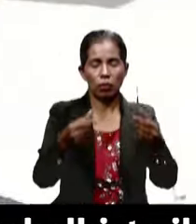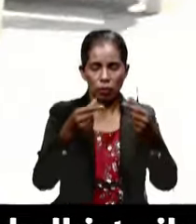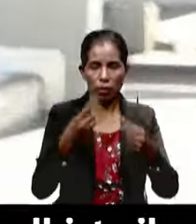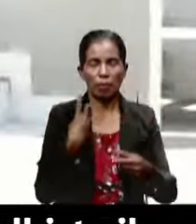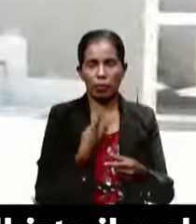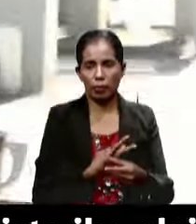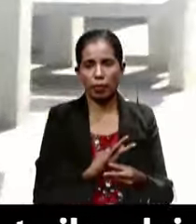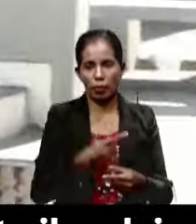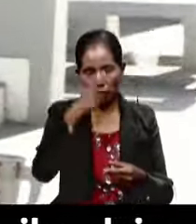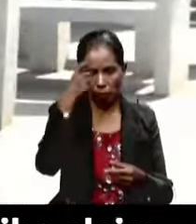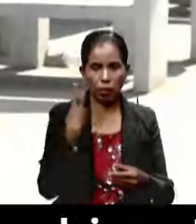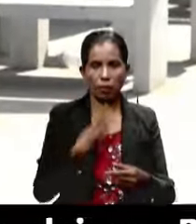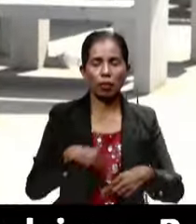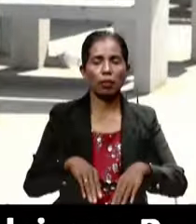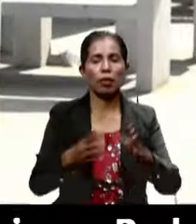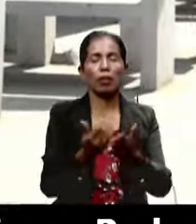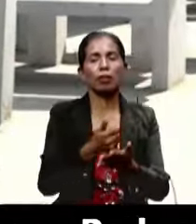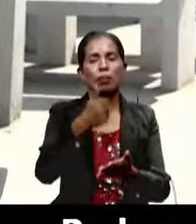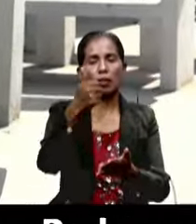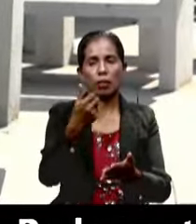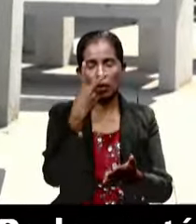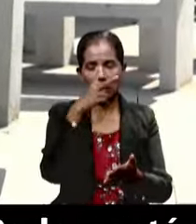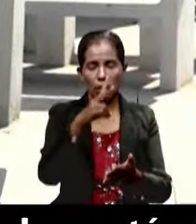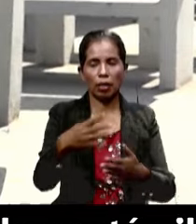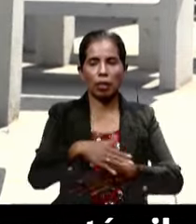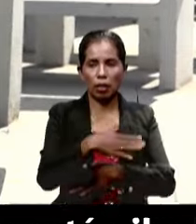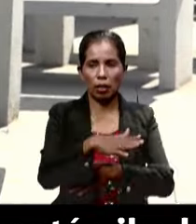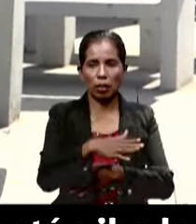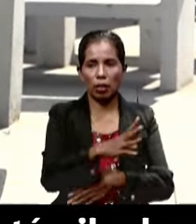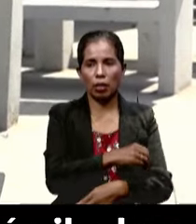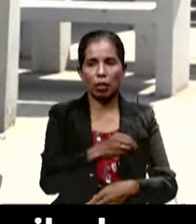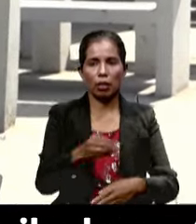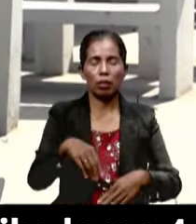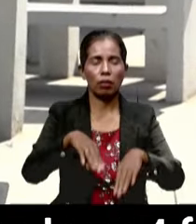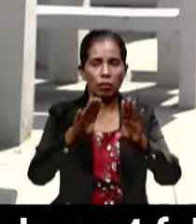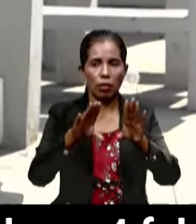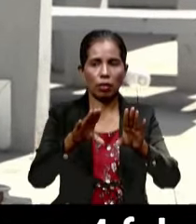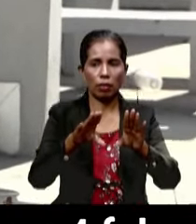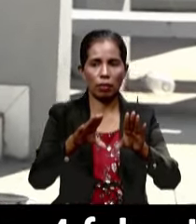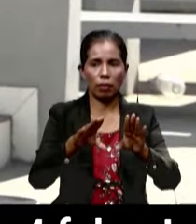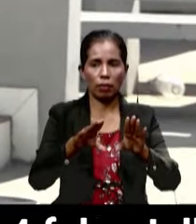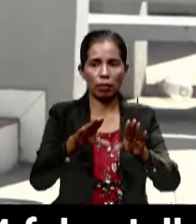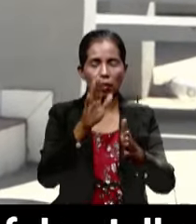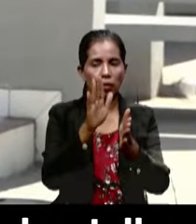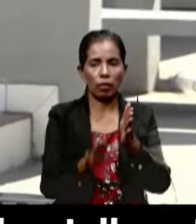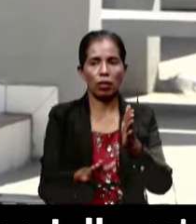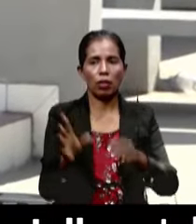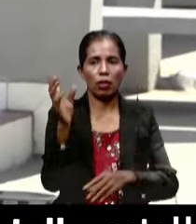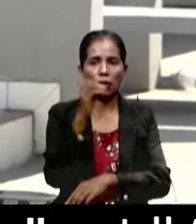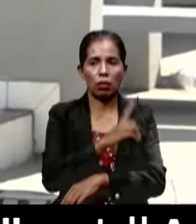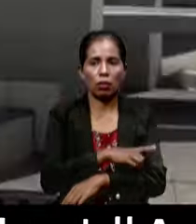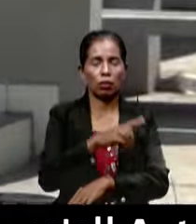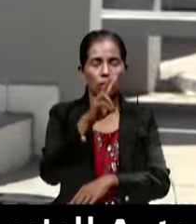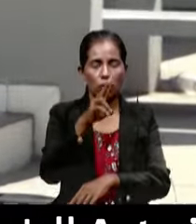Tambah ita tu fan liu akar liu ne ita hari bah ikan. Tambah ikan ne ikurisau ne ni fan ne prajun ne paling ihat lorong lorong lorong